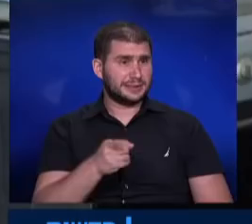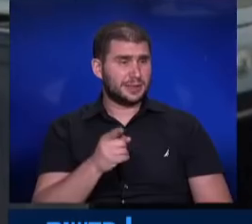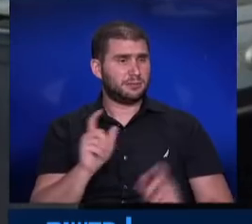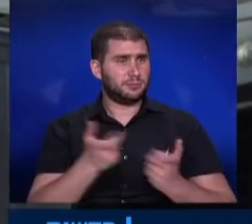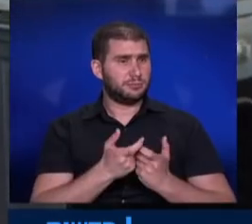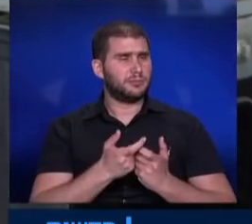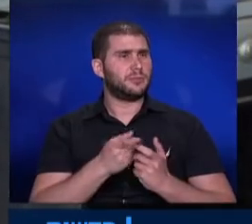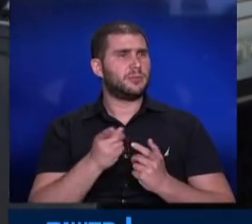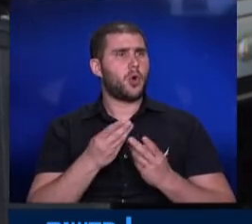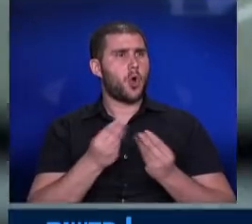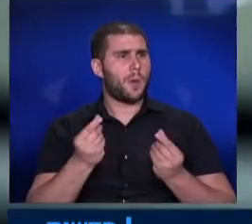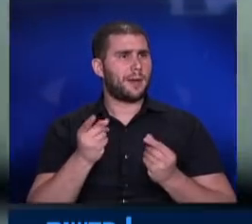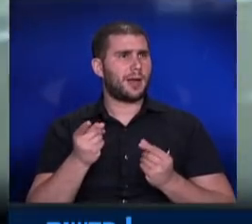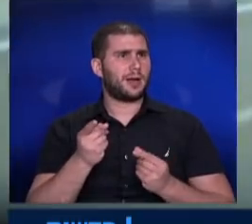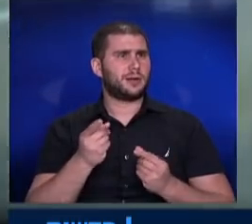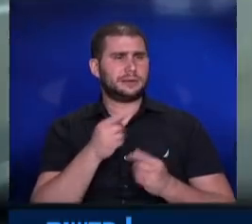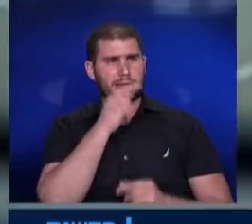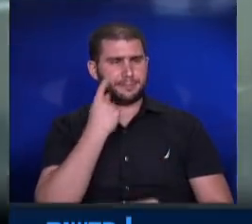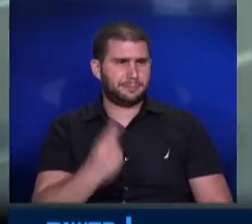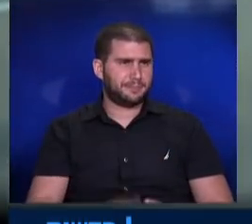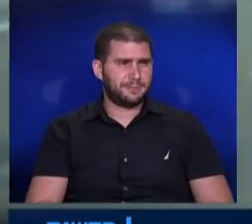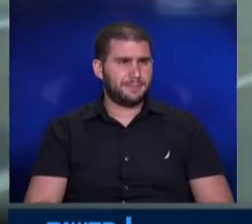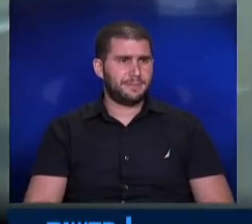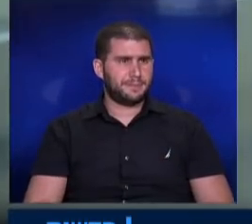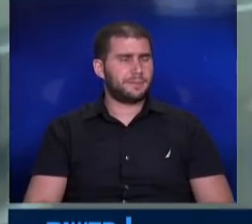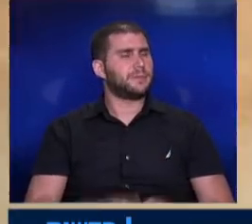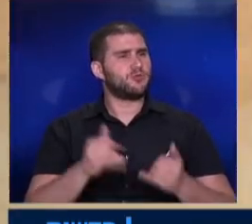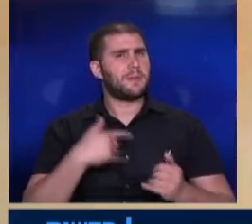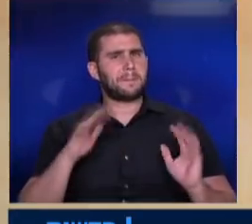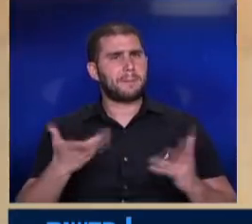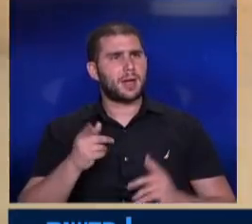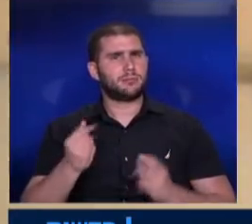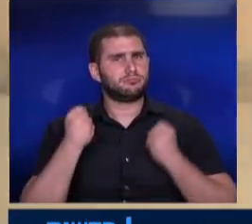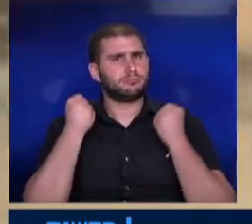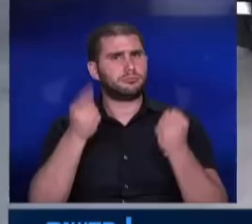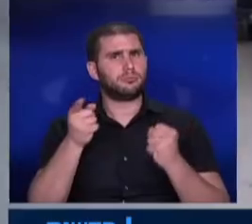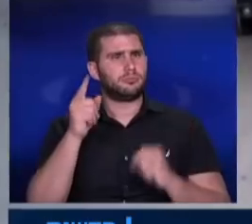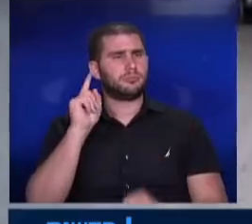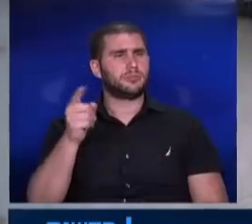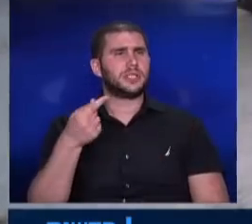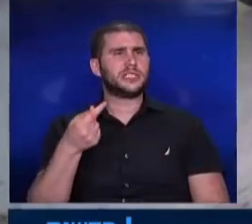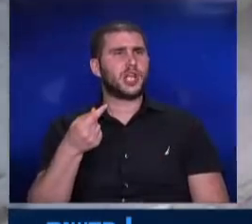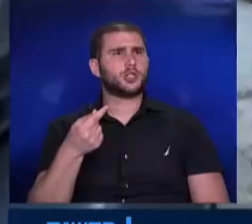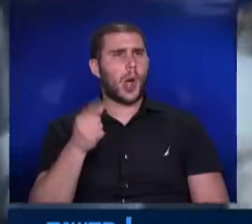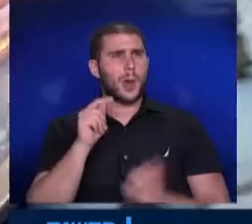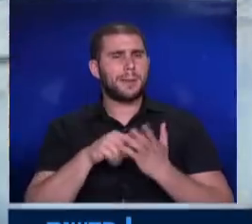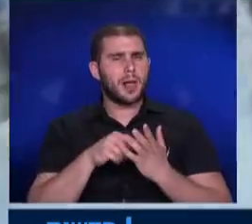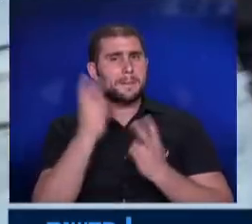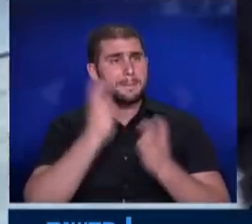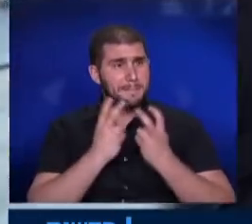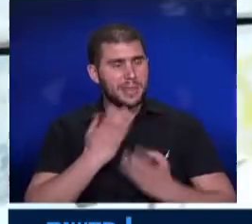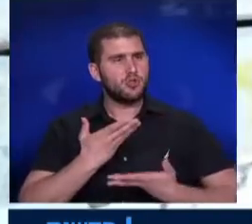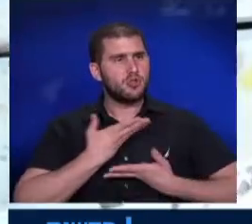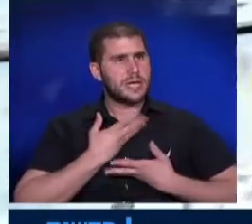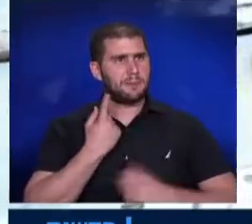בהחזקת חומר כסם. מכאן אנחנו ממהרים עם הכוחות לפזורת ג'רג'אווי בעקבות אינדיקציות